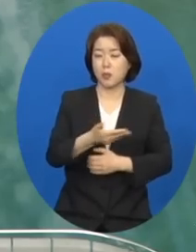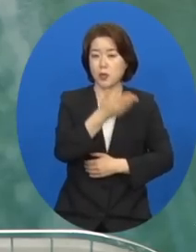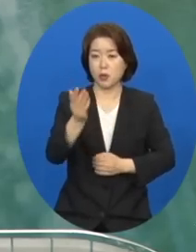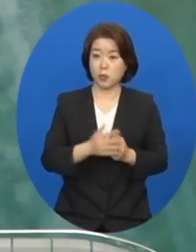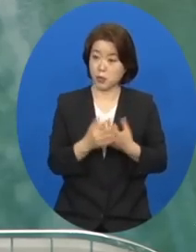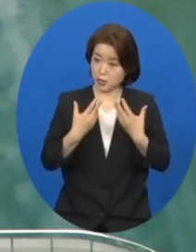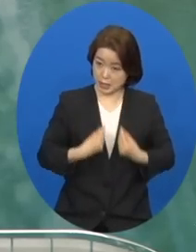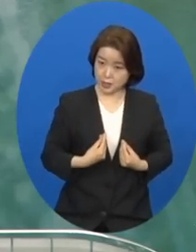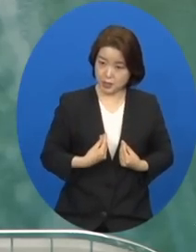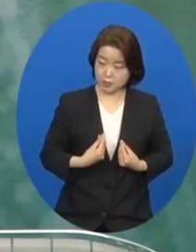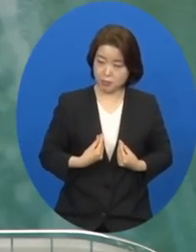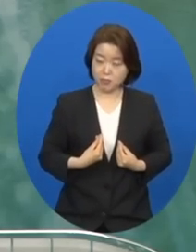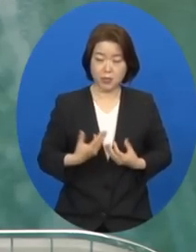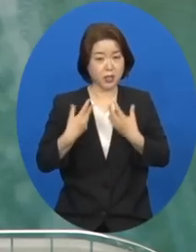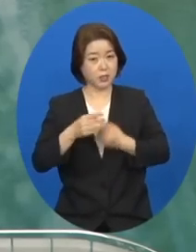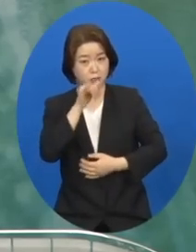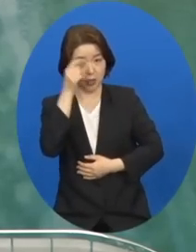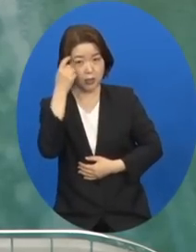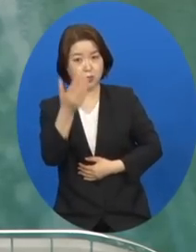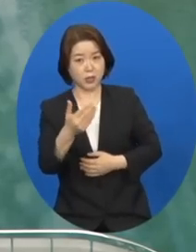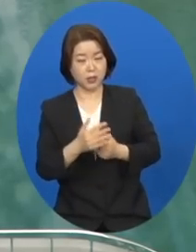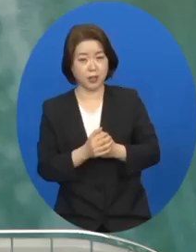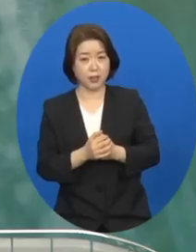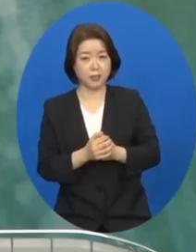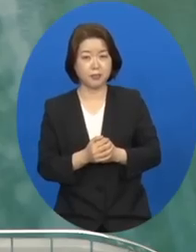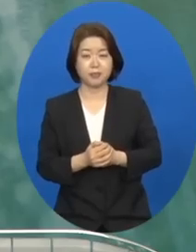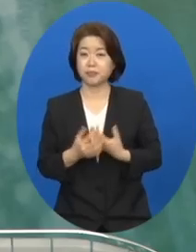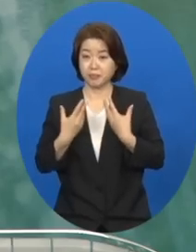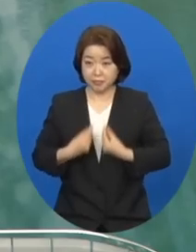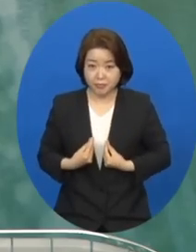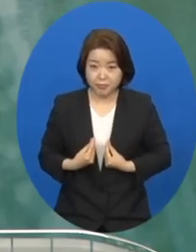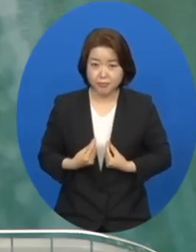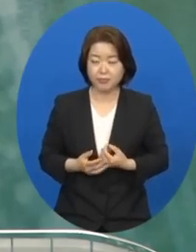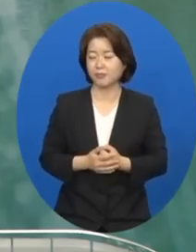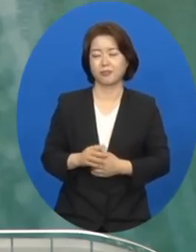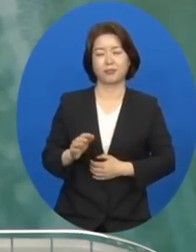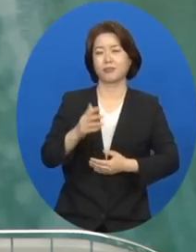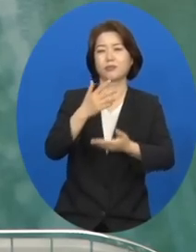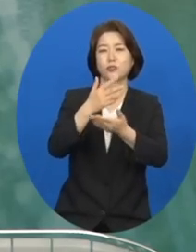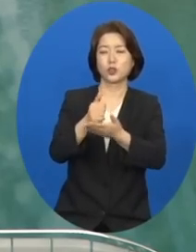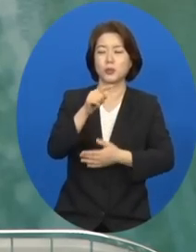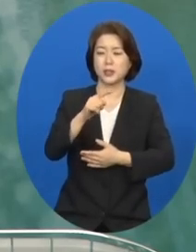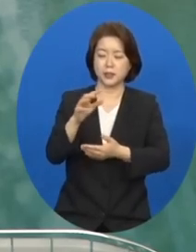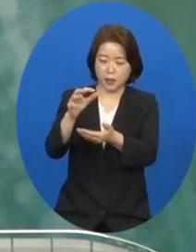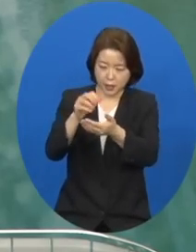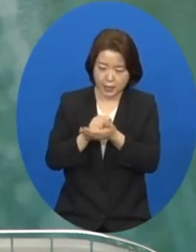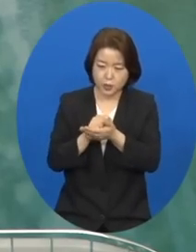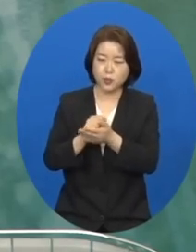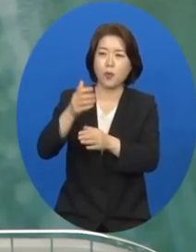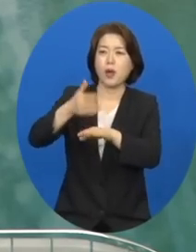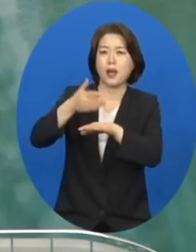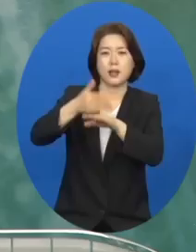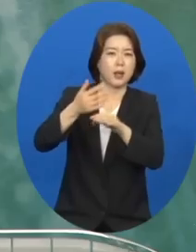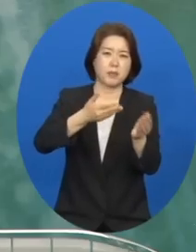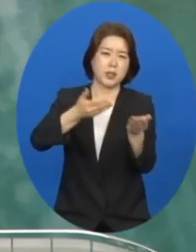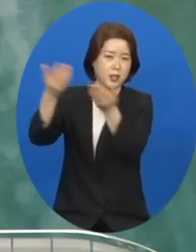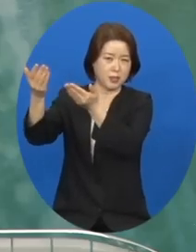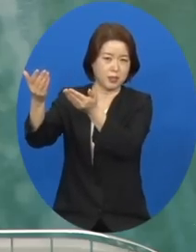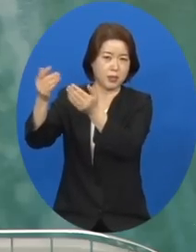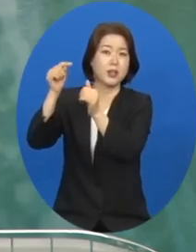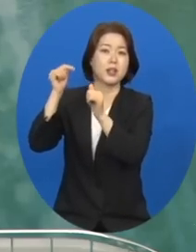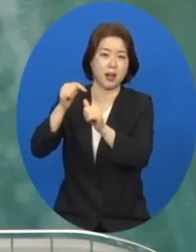많습니다 실망했습니다 좌절 않습니까 주님은 요 그것을 붙잡고 감사하라는 거야